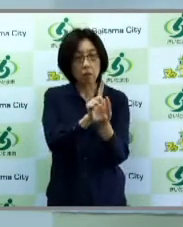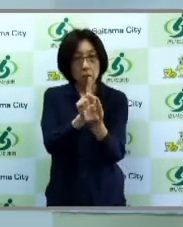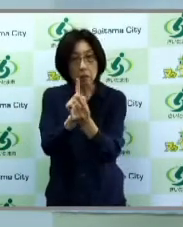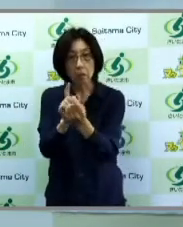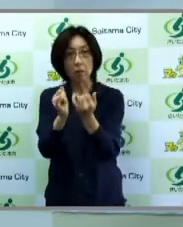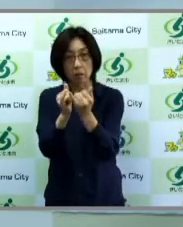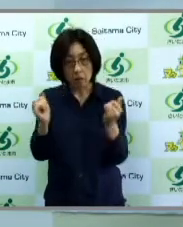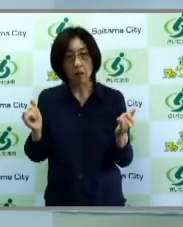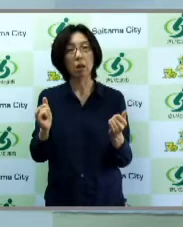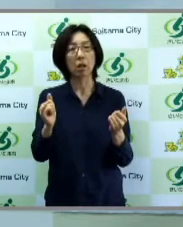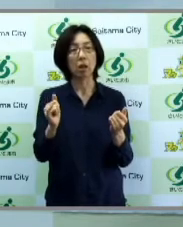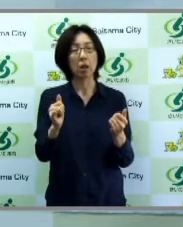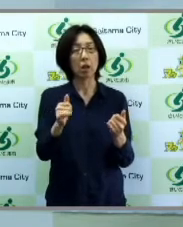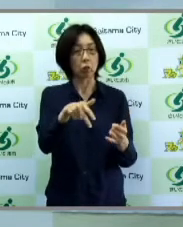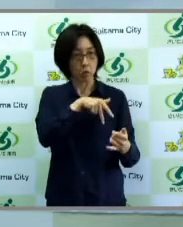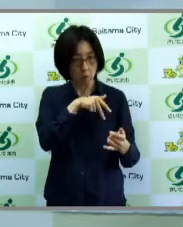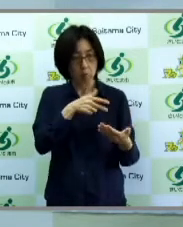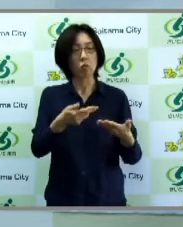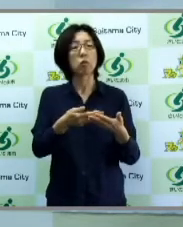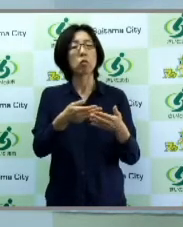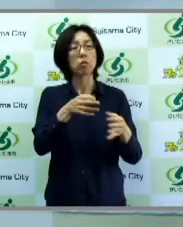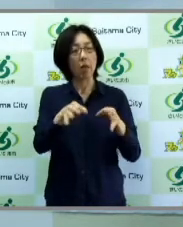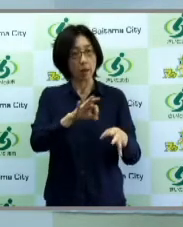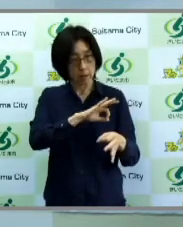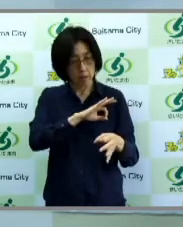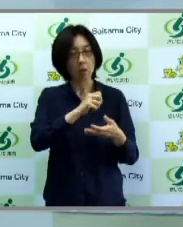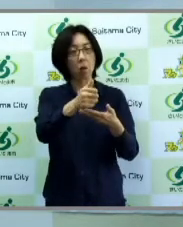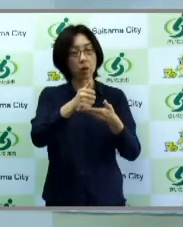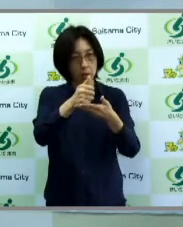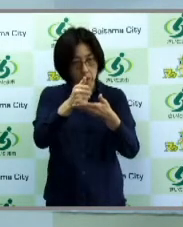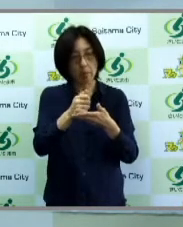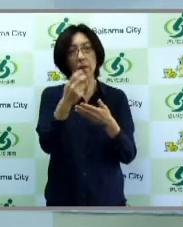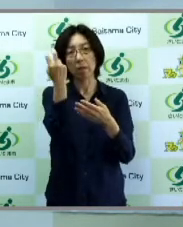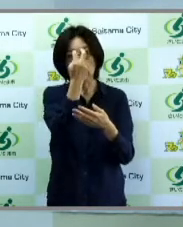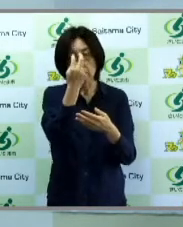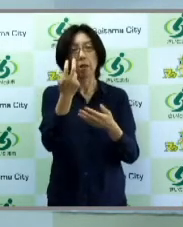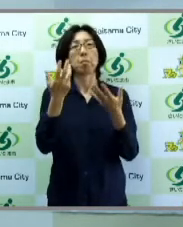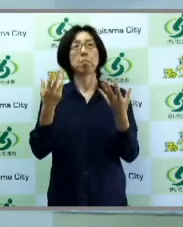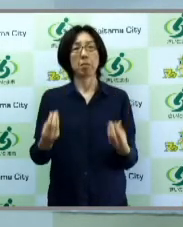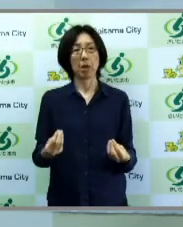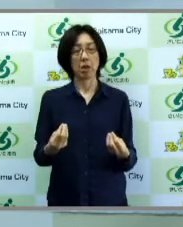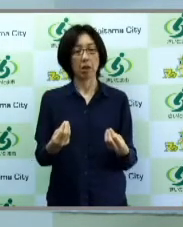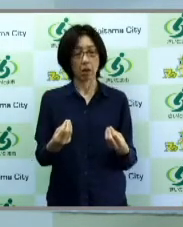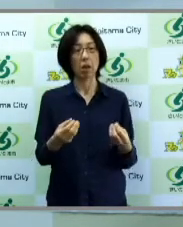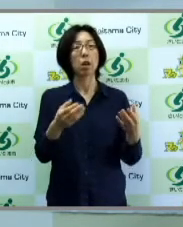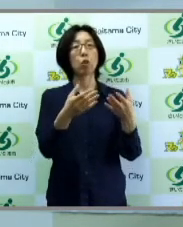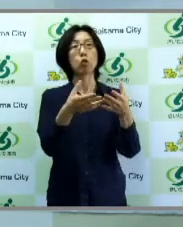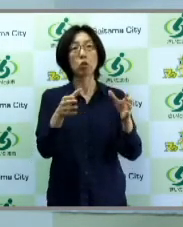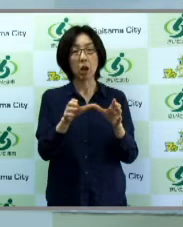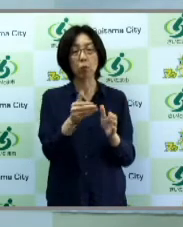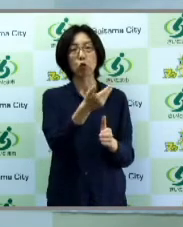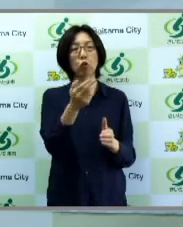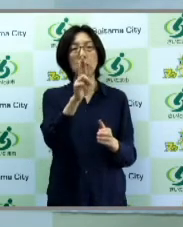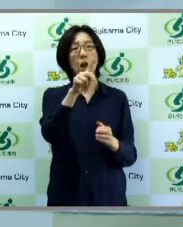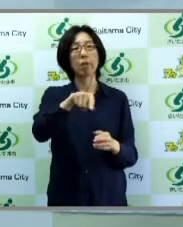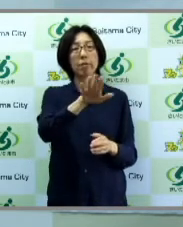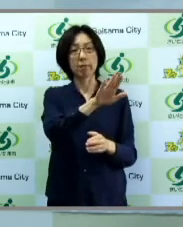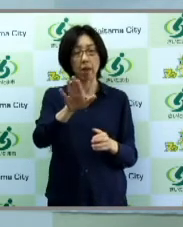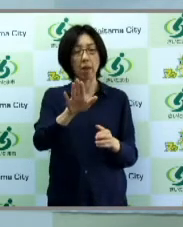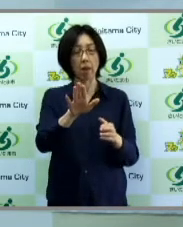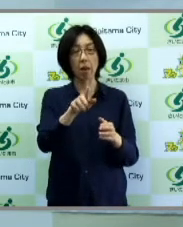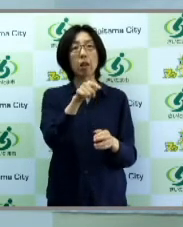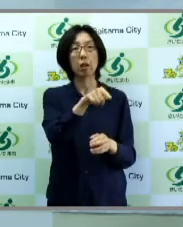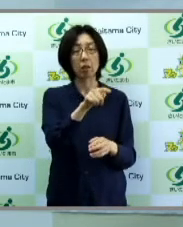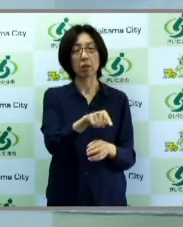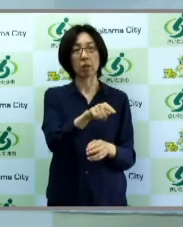接触者となる全従業員の PCR 検査を実施し、クラブグランデでは13人、2店目のキャバクラ